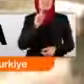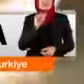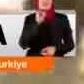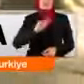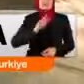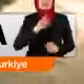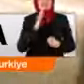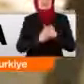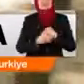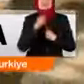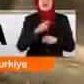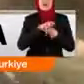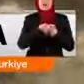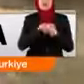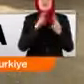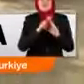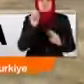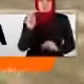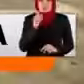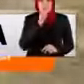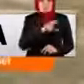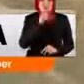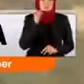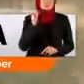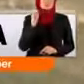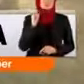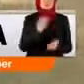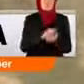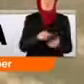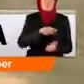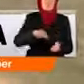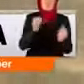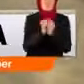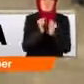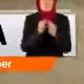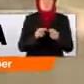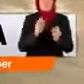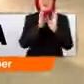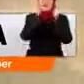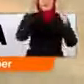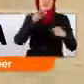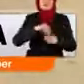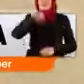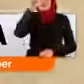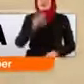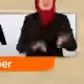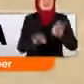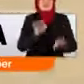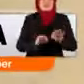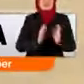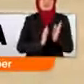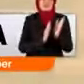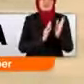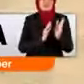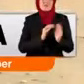polisler ve hassas burunluğu köpeklerle birlikte Belgrat ormanında da Gün boyu denetimler devam ediyor ve bu denetimler